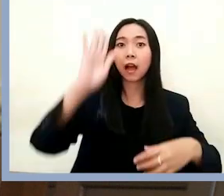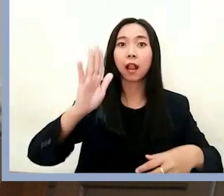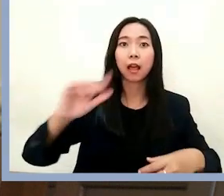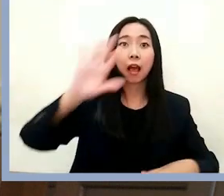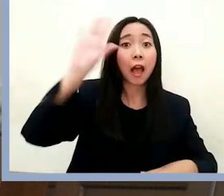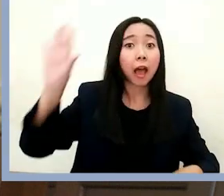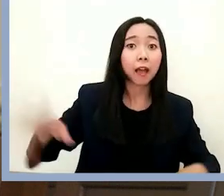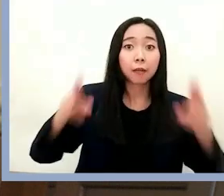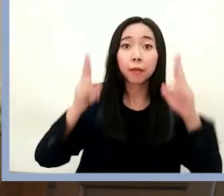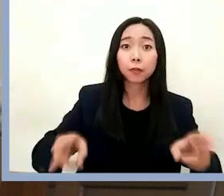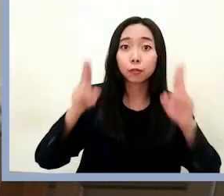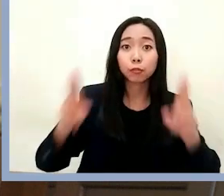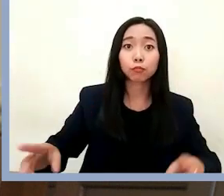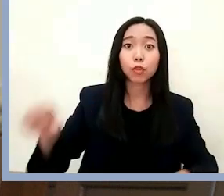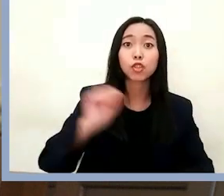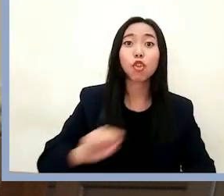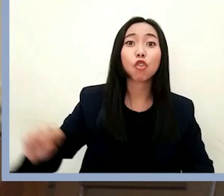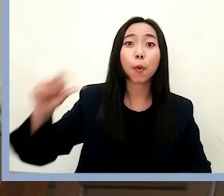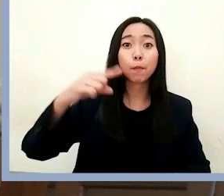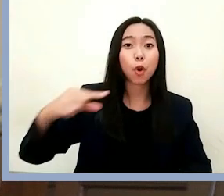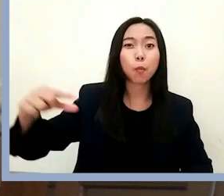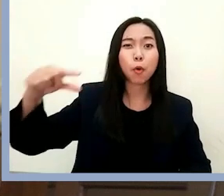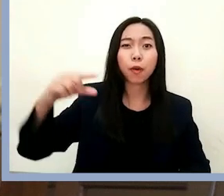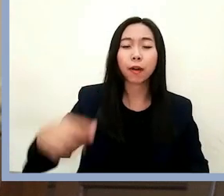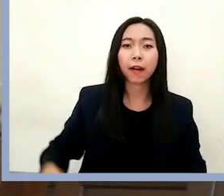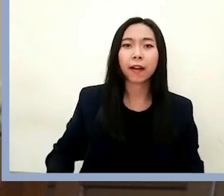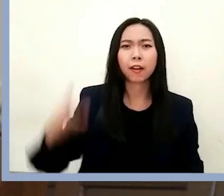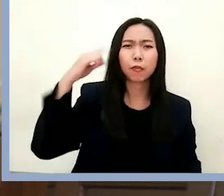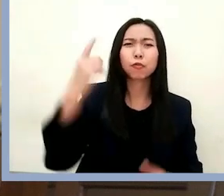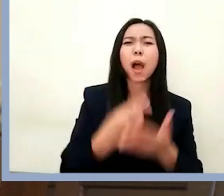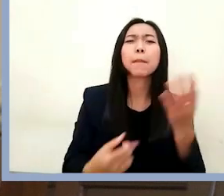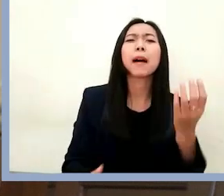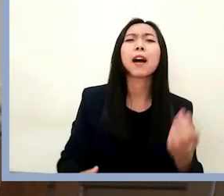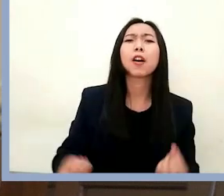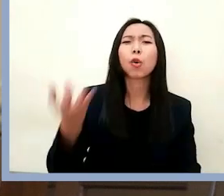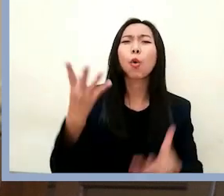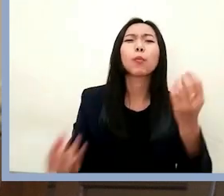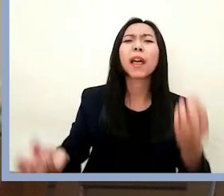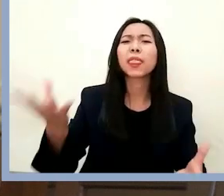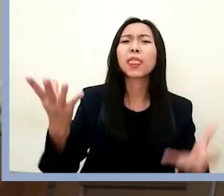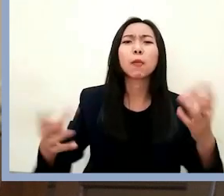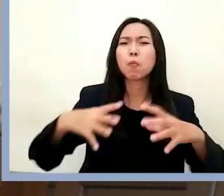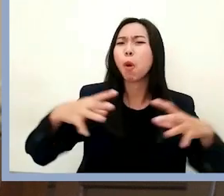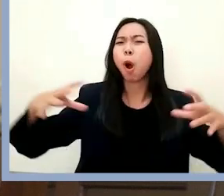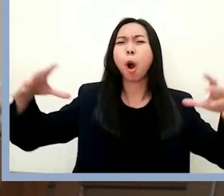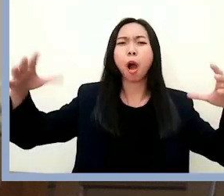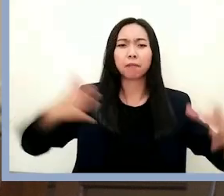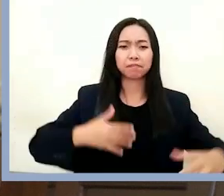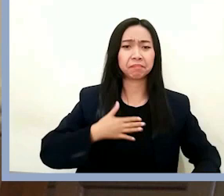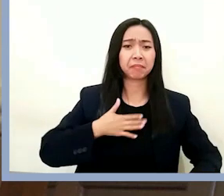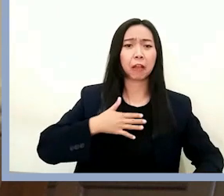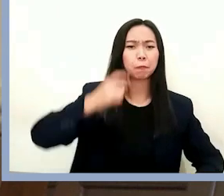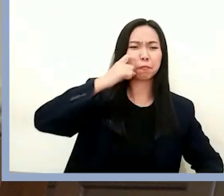Rakyat Manusia Gomora untuk apa itu korbanmu Yang banyak-banyak firman Tuhan aku sudah jemu akan